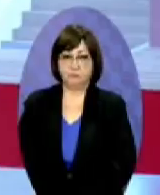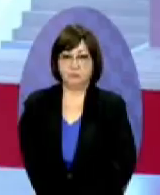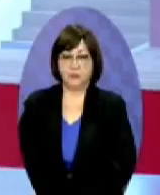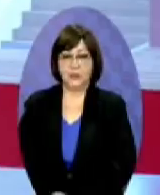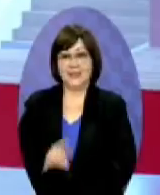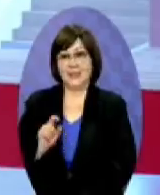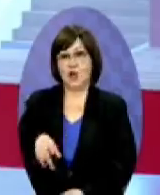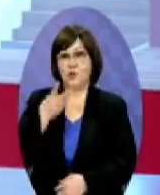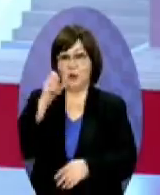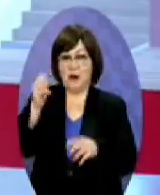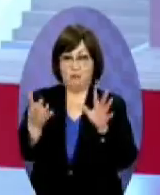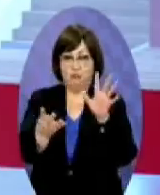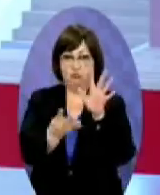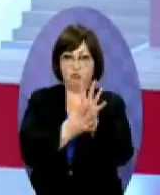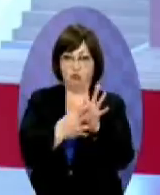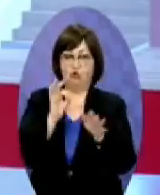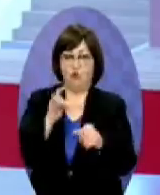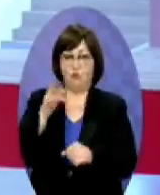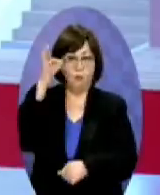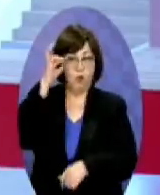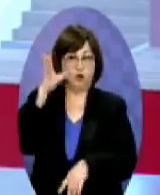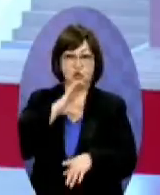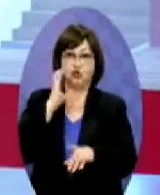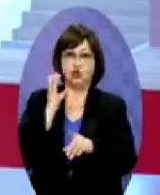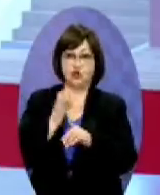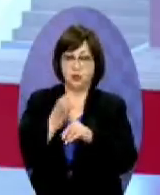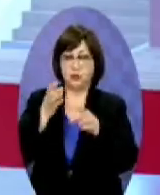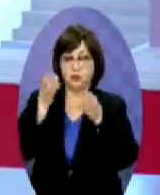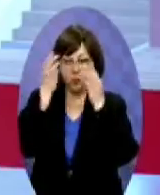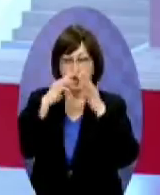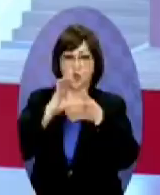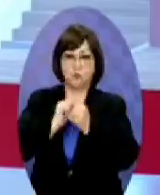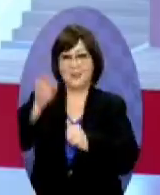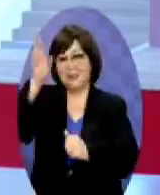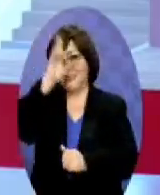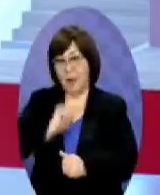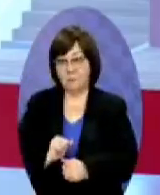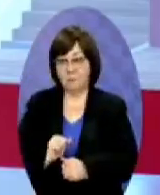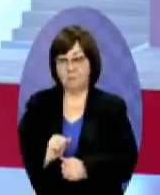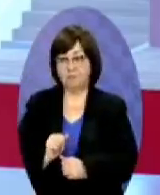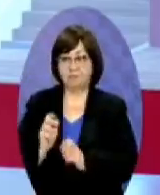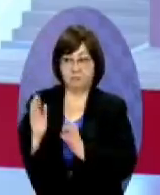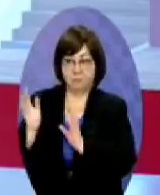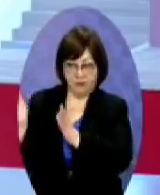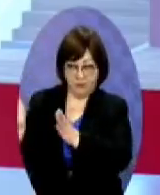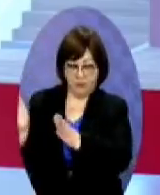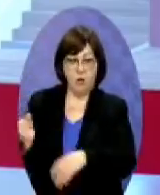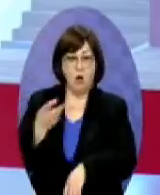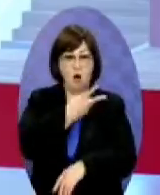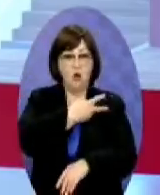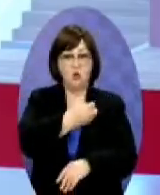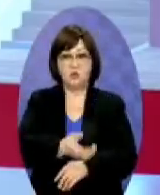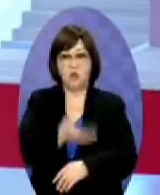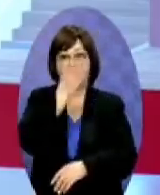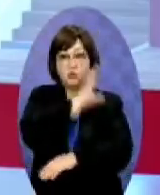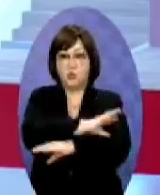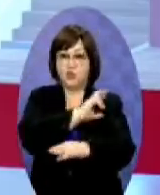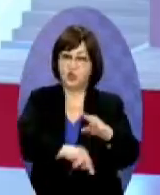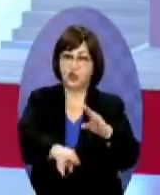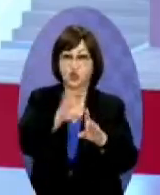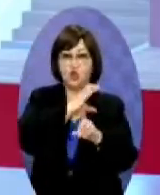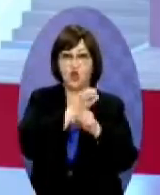Энэ онд боловсрал соёл шинжлэх ухааны спортын яам 200 гаруй сургууль цэцэрлэг соёлын төвийн барилга ашиглалтанд орно